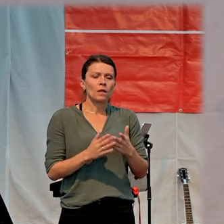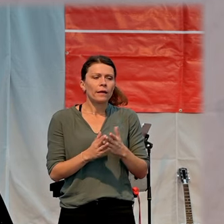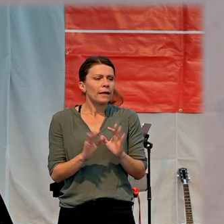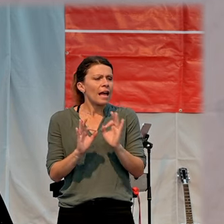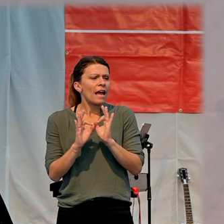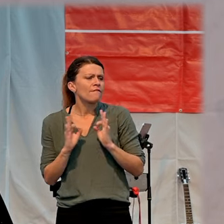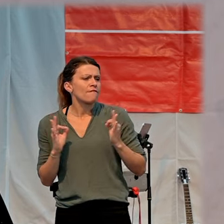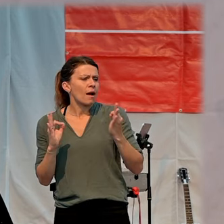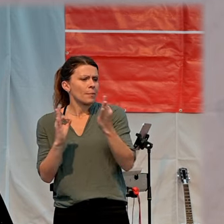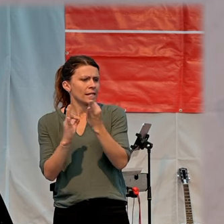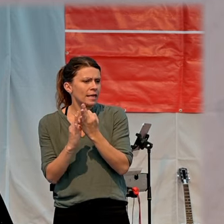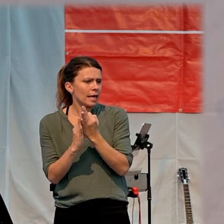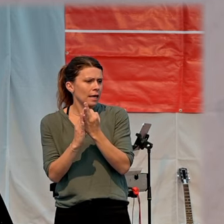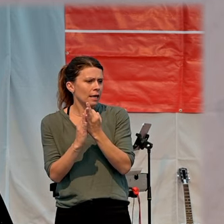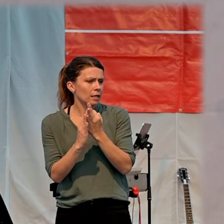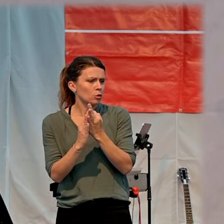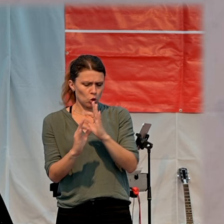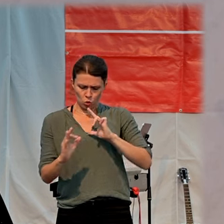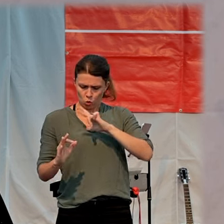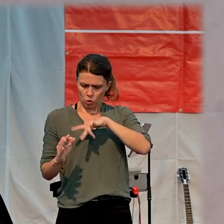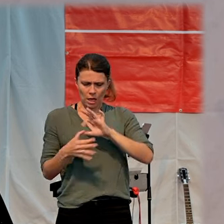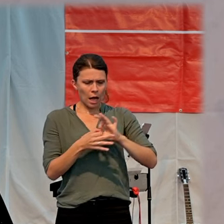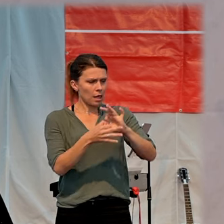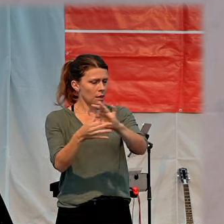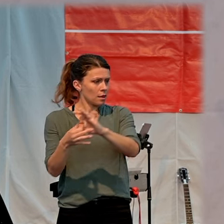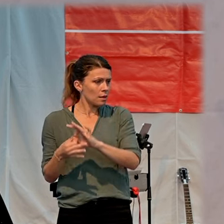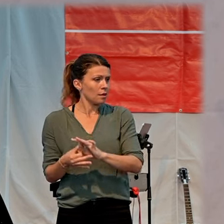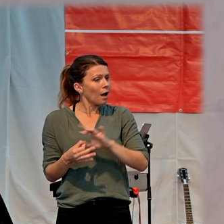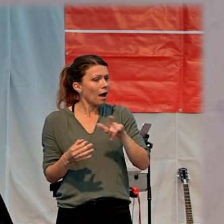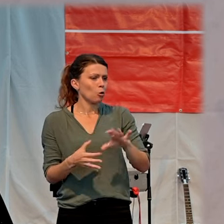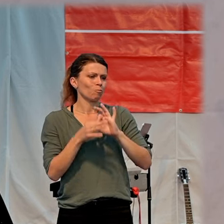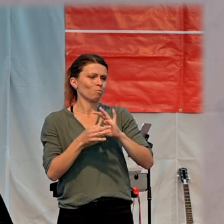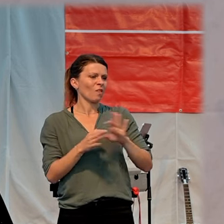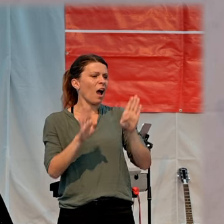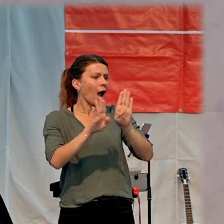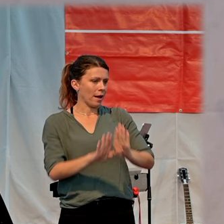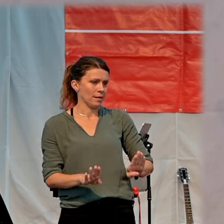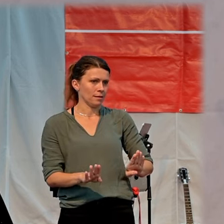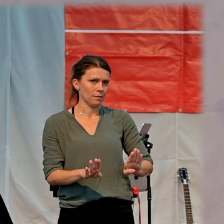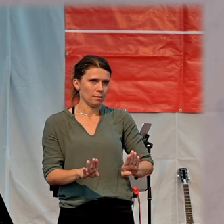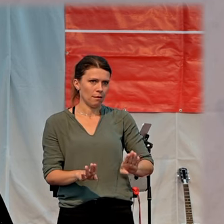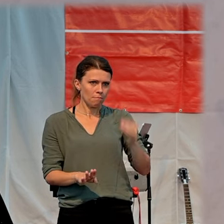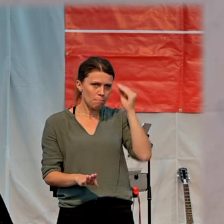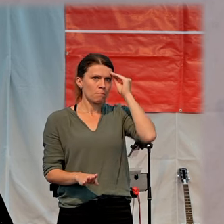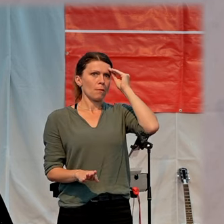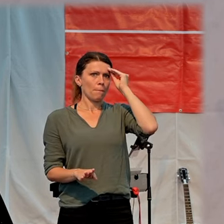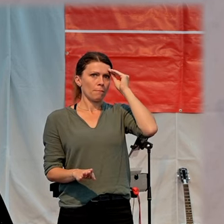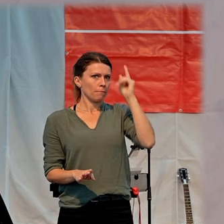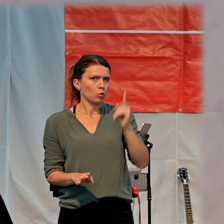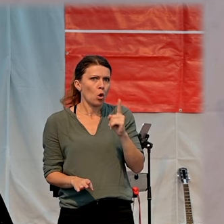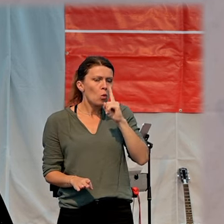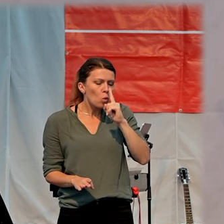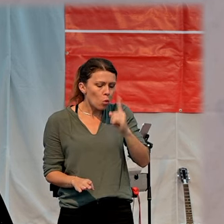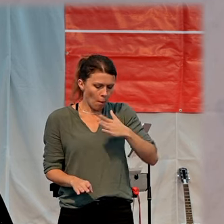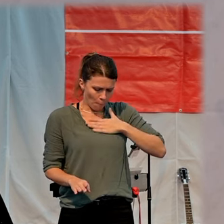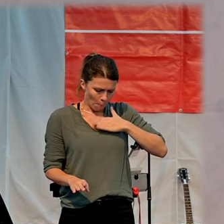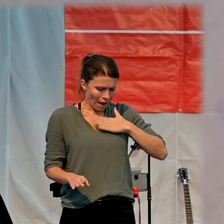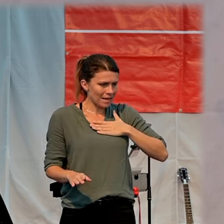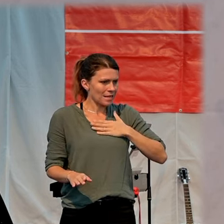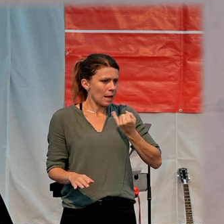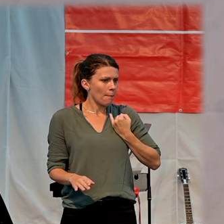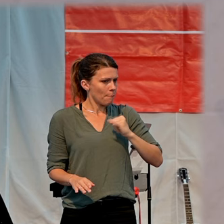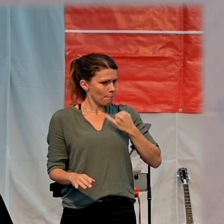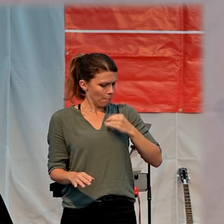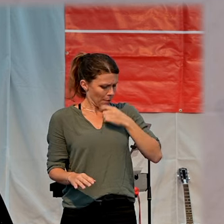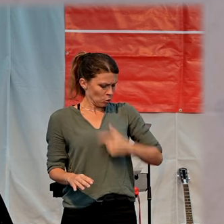soziale Heilung geht es beim Heil ebenso. Das müssen wir festhalten. Es geht nicht nur um mein